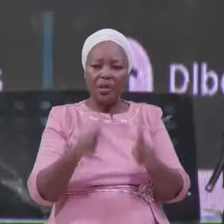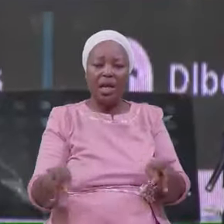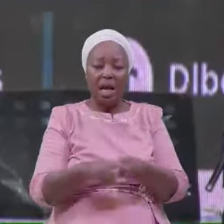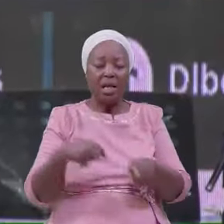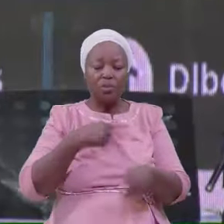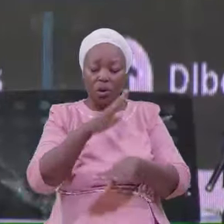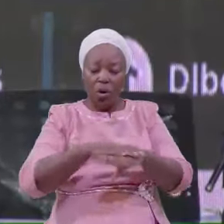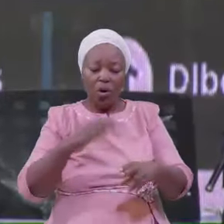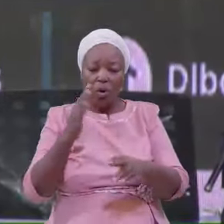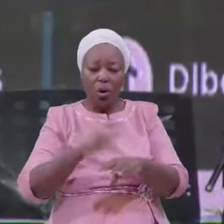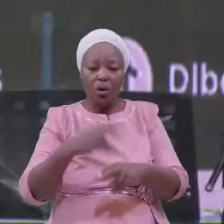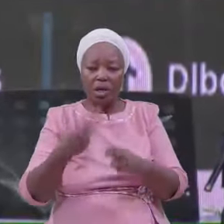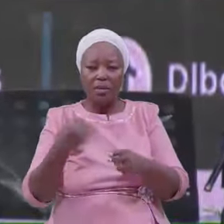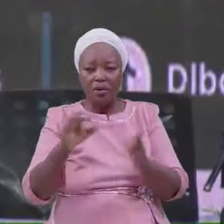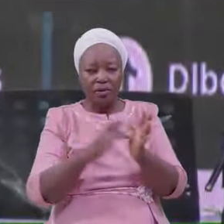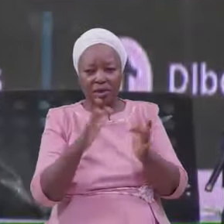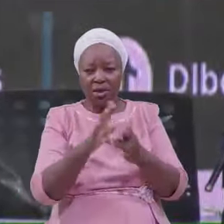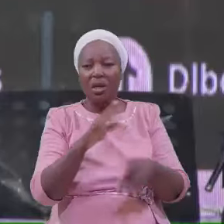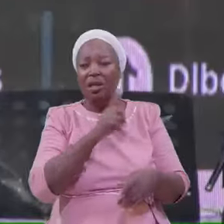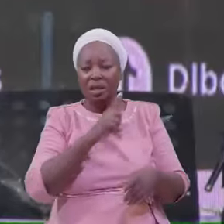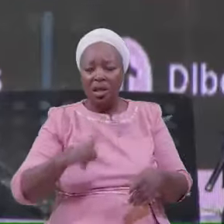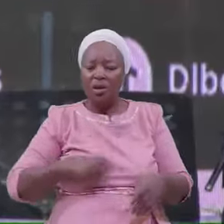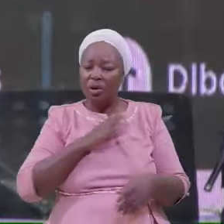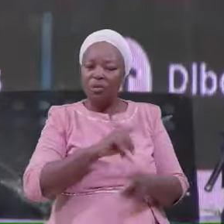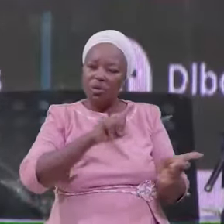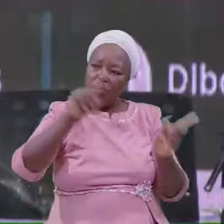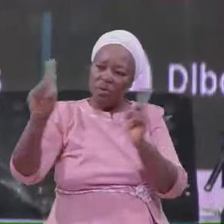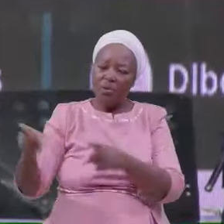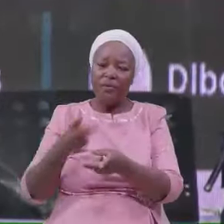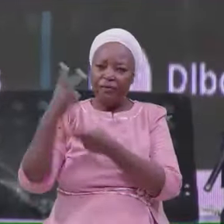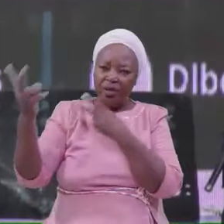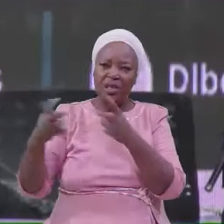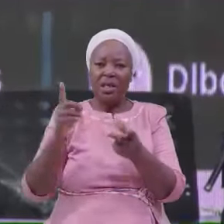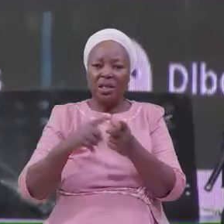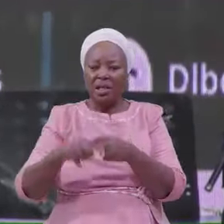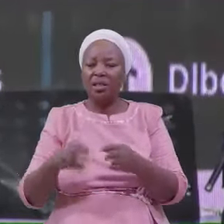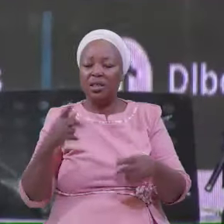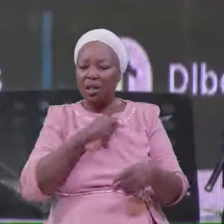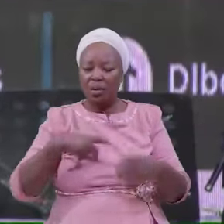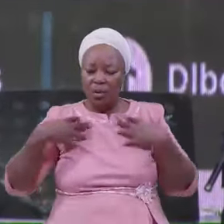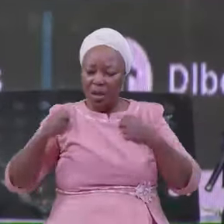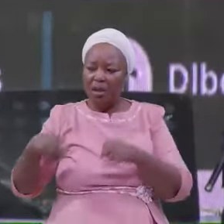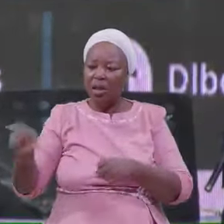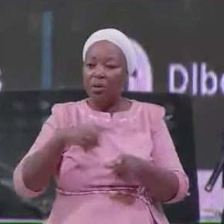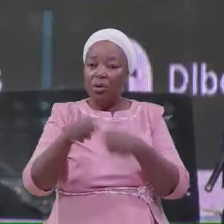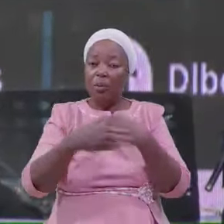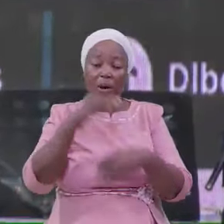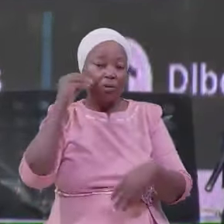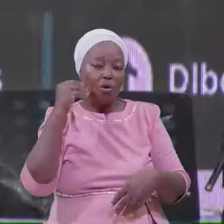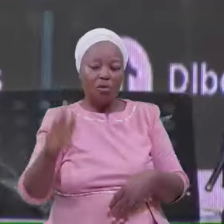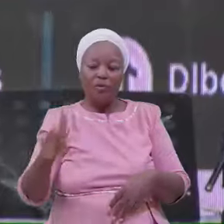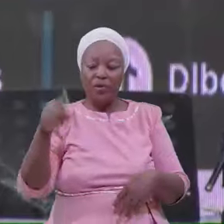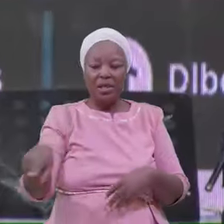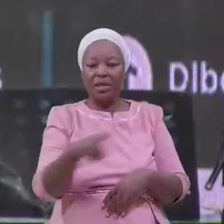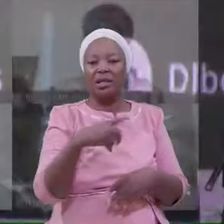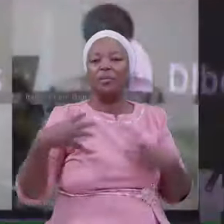get to them at home and heal them. When you get back home, you'll find them healed. Marahil, yung